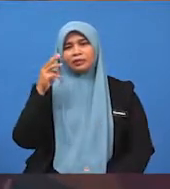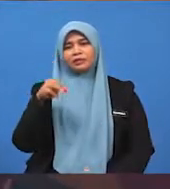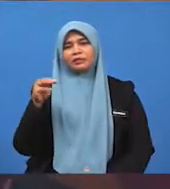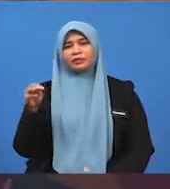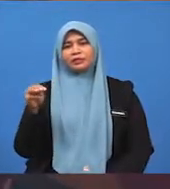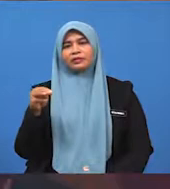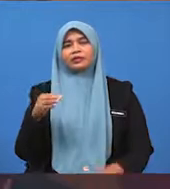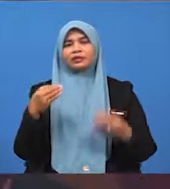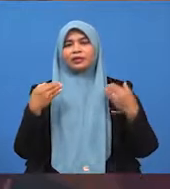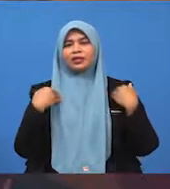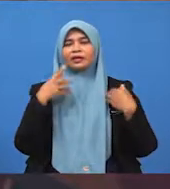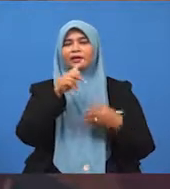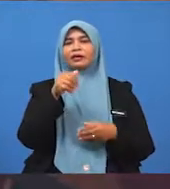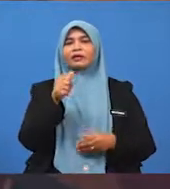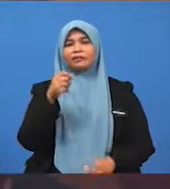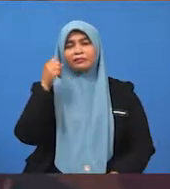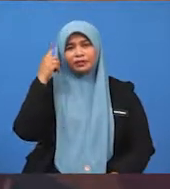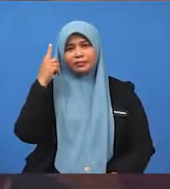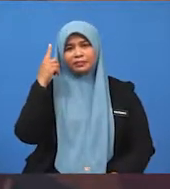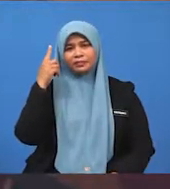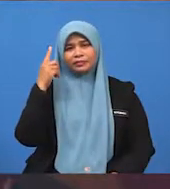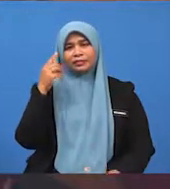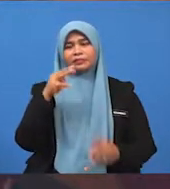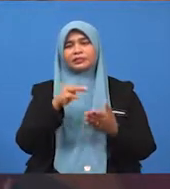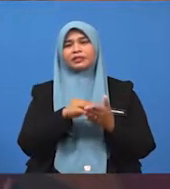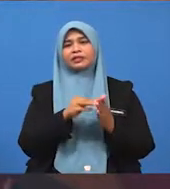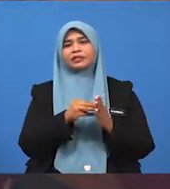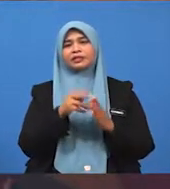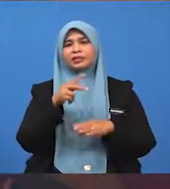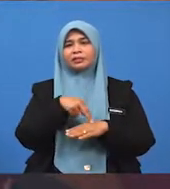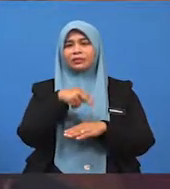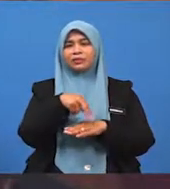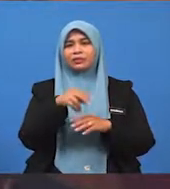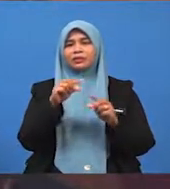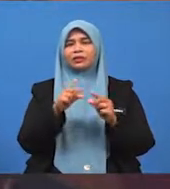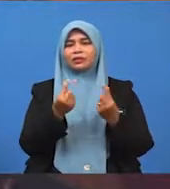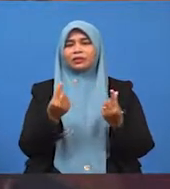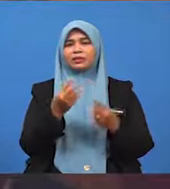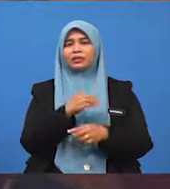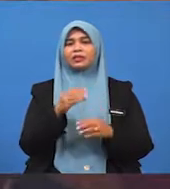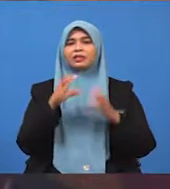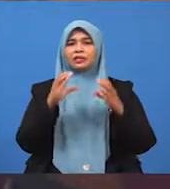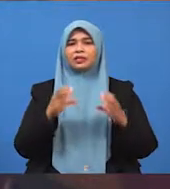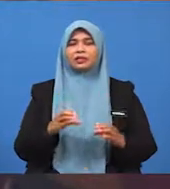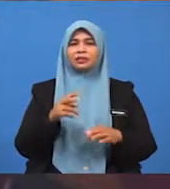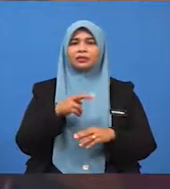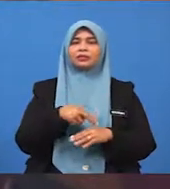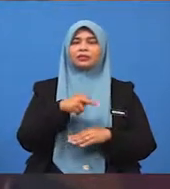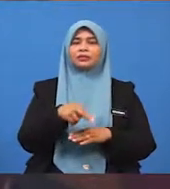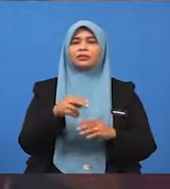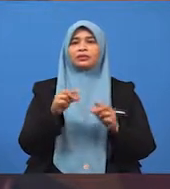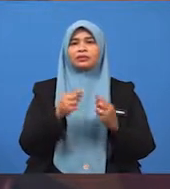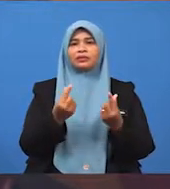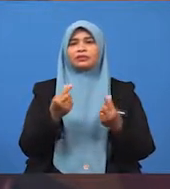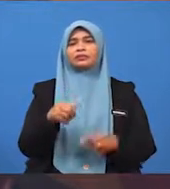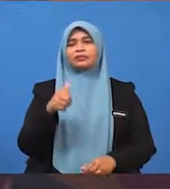Bagus, kerana memberi tumpuan pada pembelajaran kita pada hari ini. Mari kita teruskan penerangan Nuzul